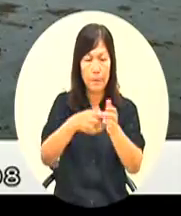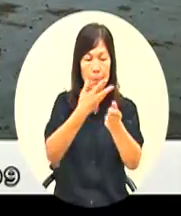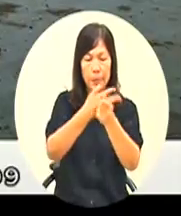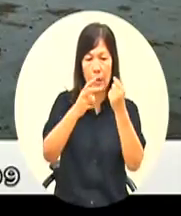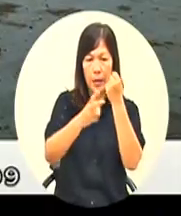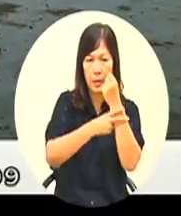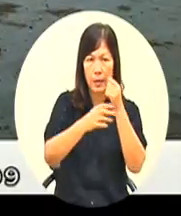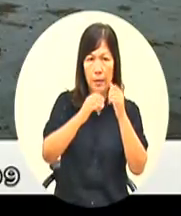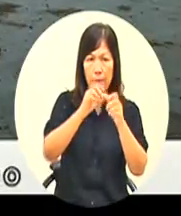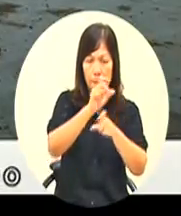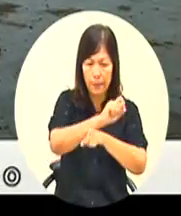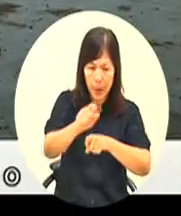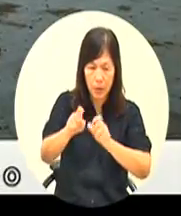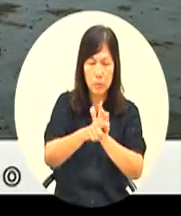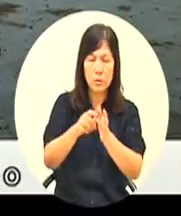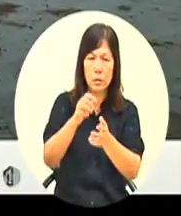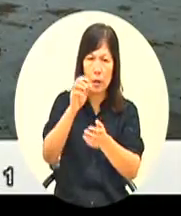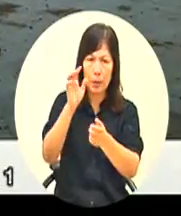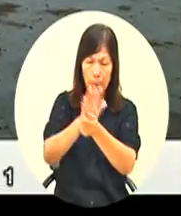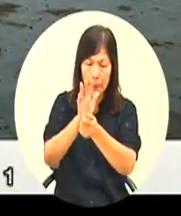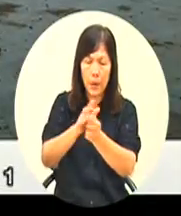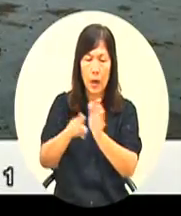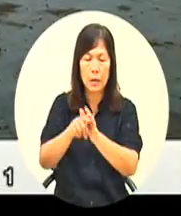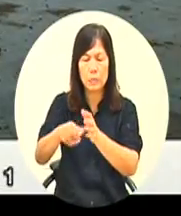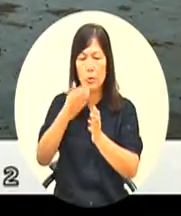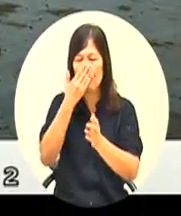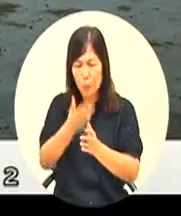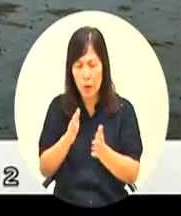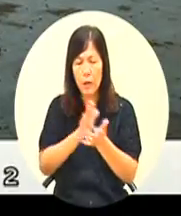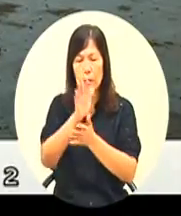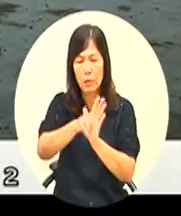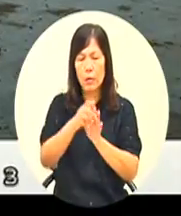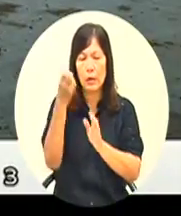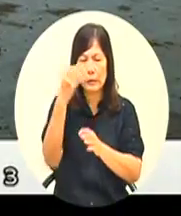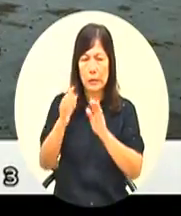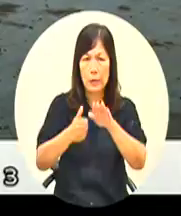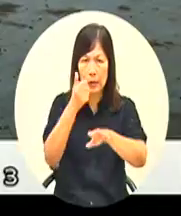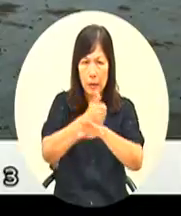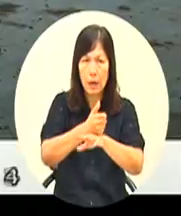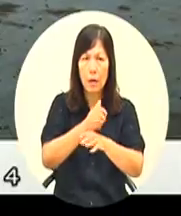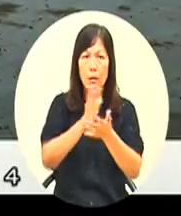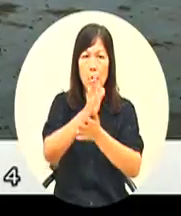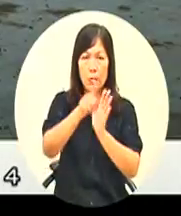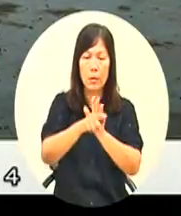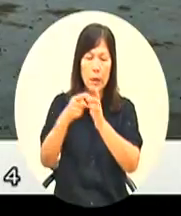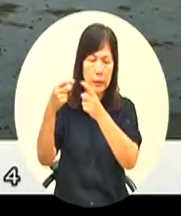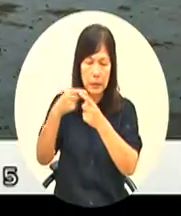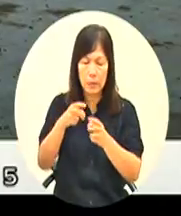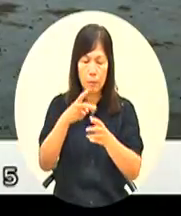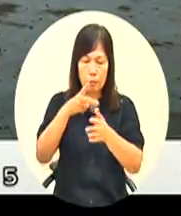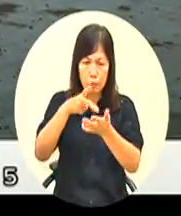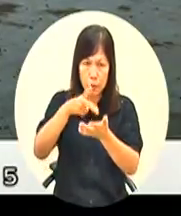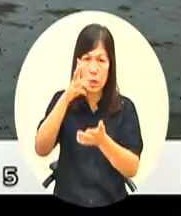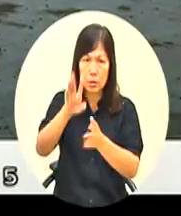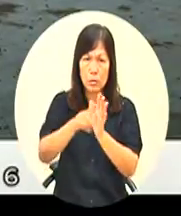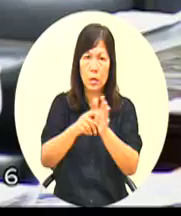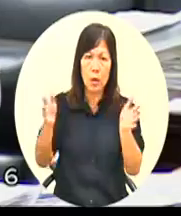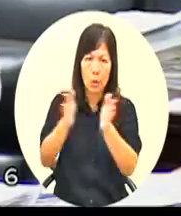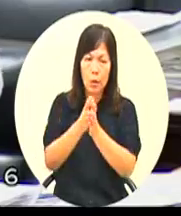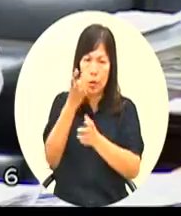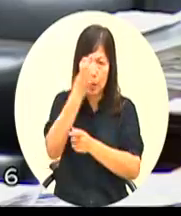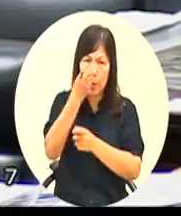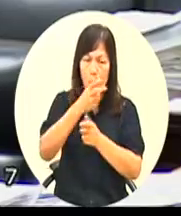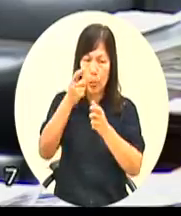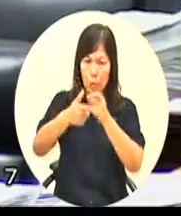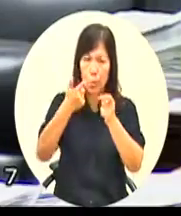认养，但是那个里长后来落选了。由新的里长接任，这个接任里长已经接任第二届了哈，共六，已经管理到六